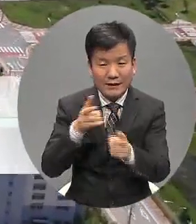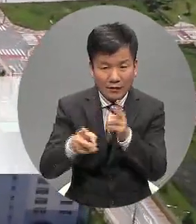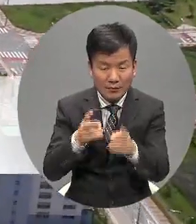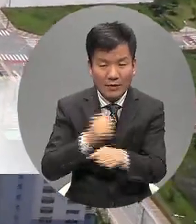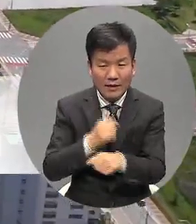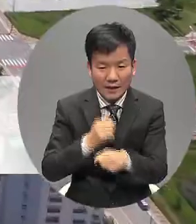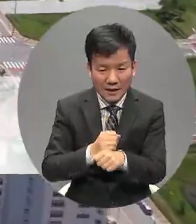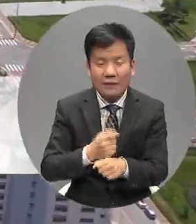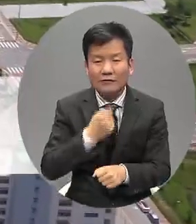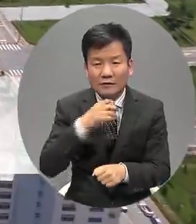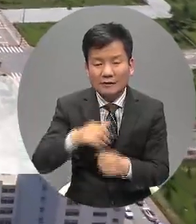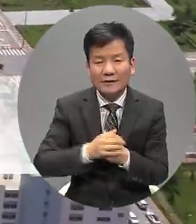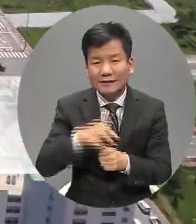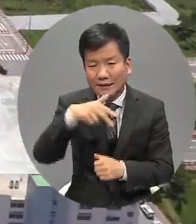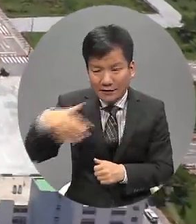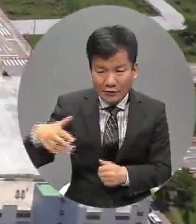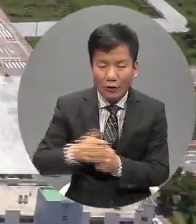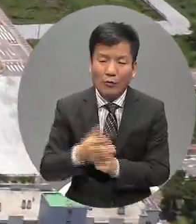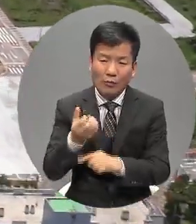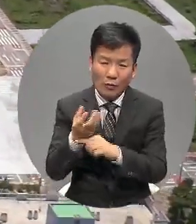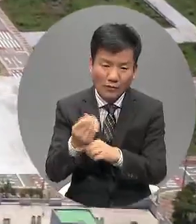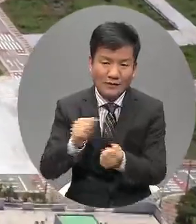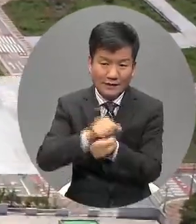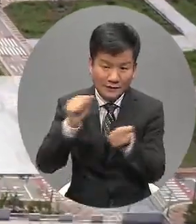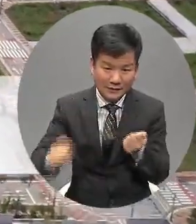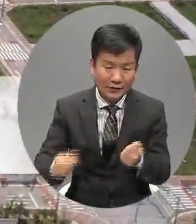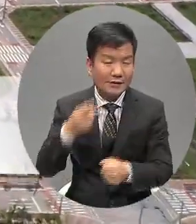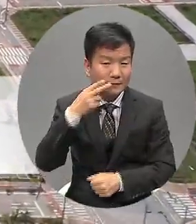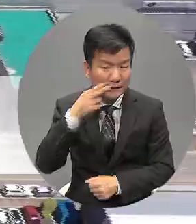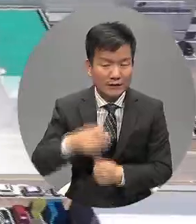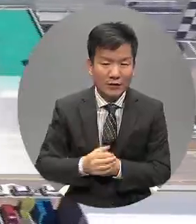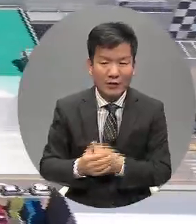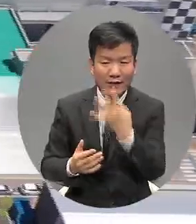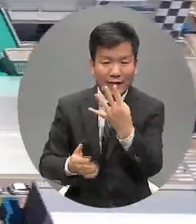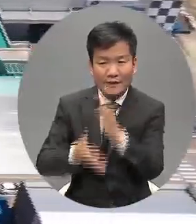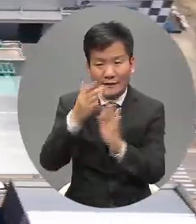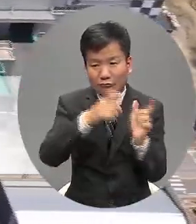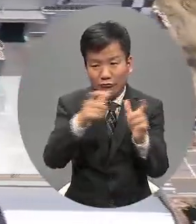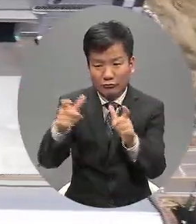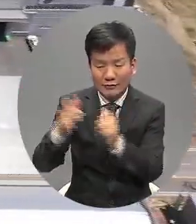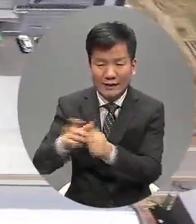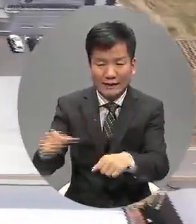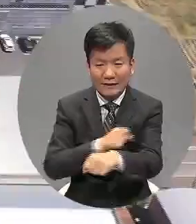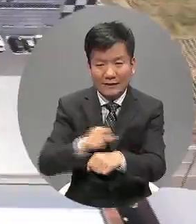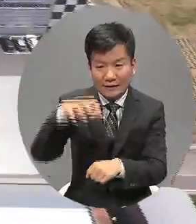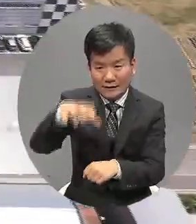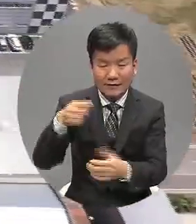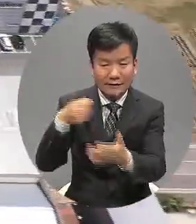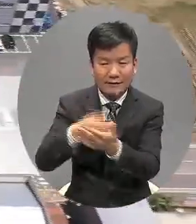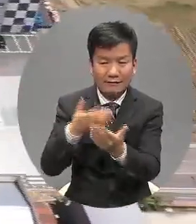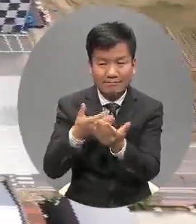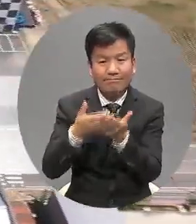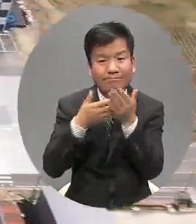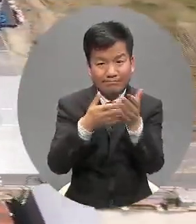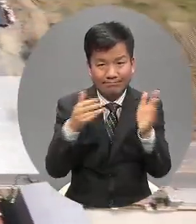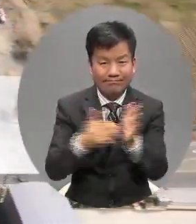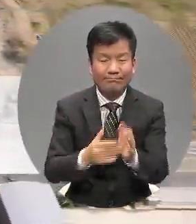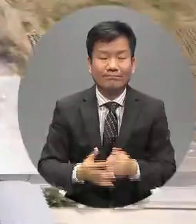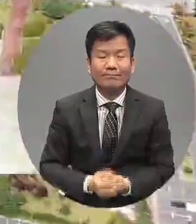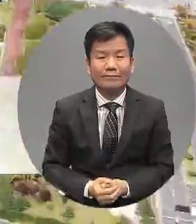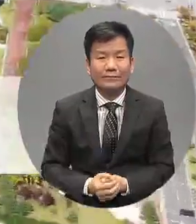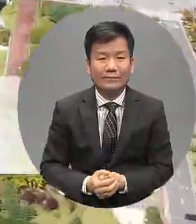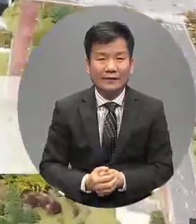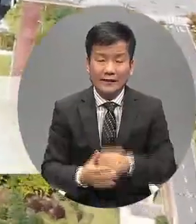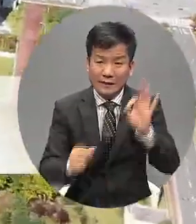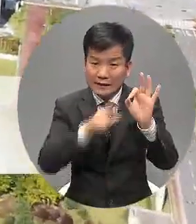기업의 수요가 있는 제천과 보은, 진천과 음성 4개 시군에 특구를 지정해달라고 요청했습니다.